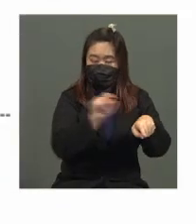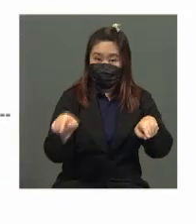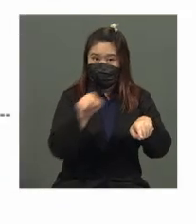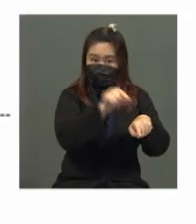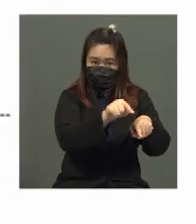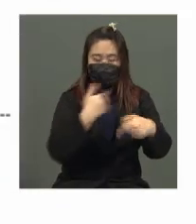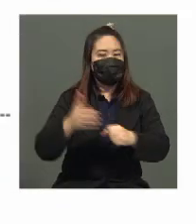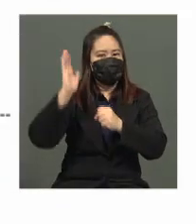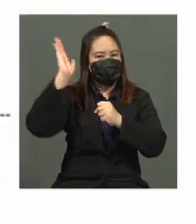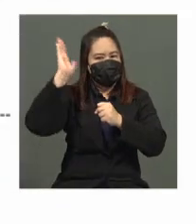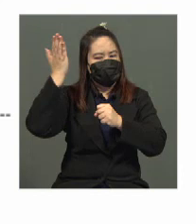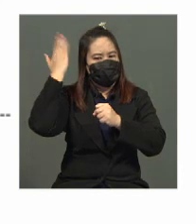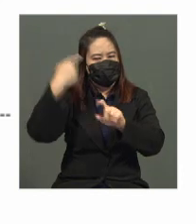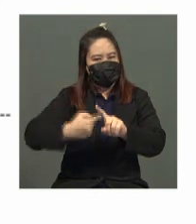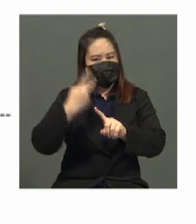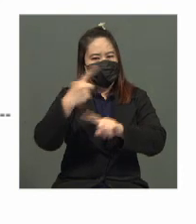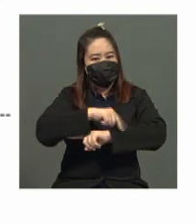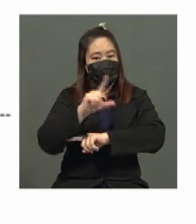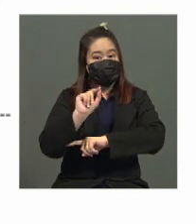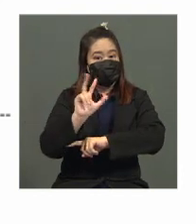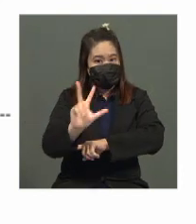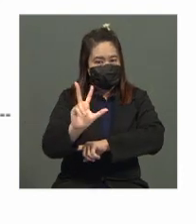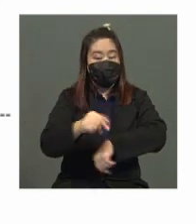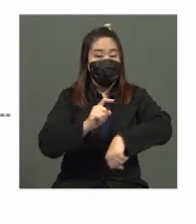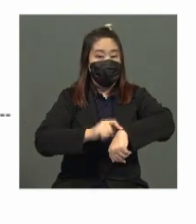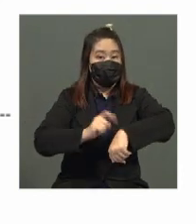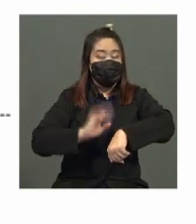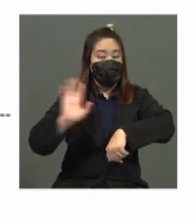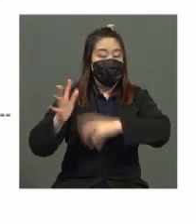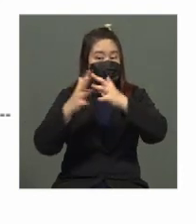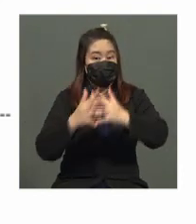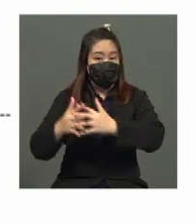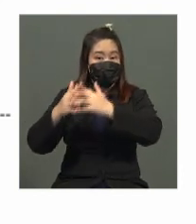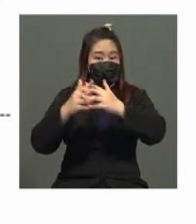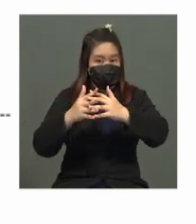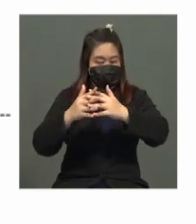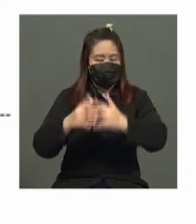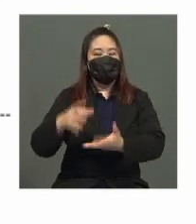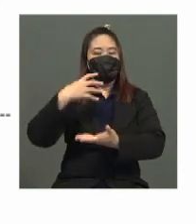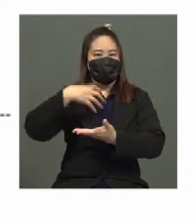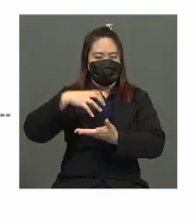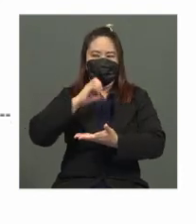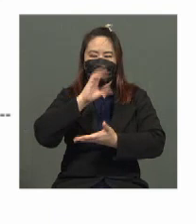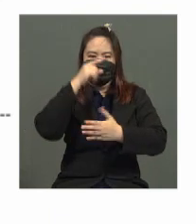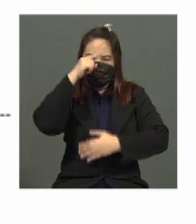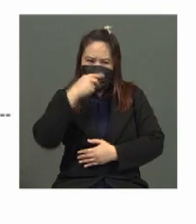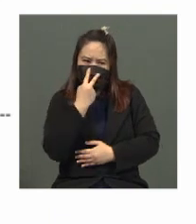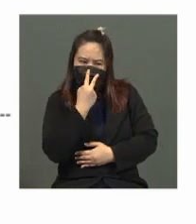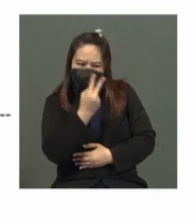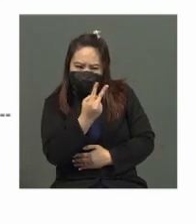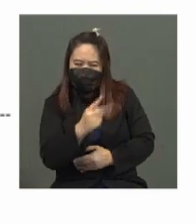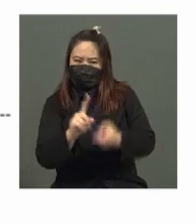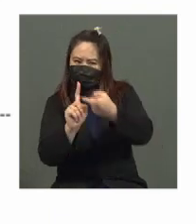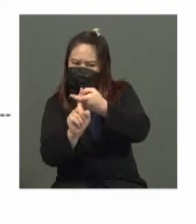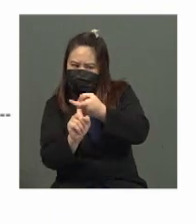องสาบราชาชาต เมอ 23 กุภาพัที่ผ่านมาตามเวลาท้องถ่นของสารันะครับโดยระบุว่าไทยนั้ตดตามสถานการณใ Ukraine